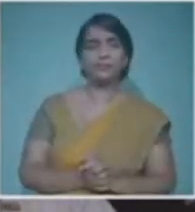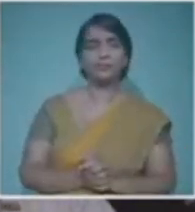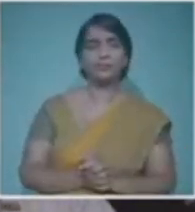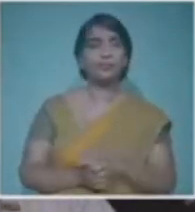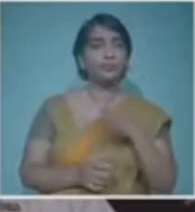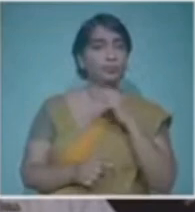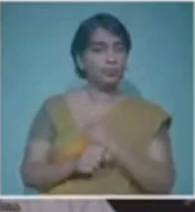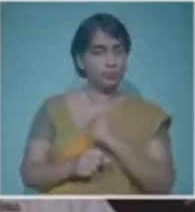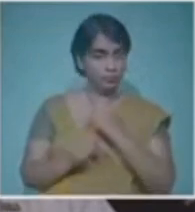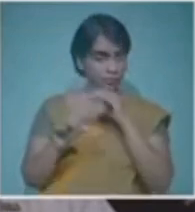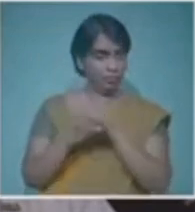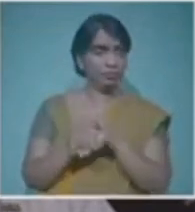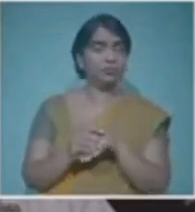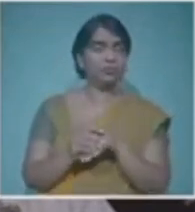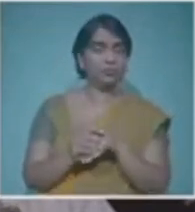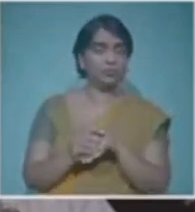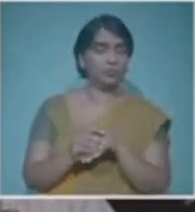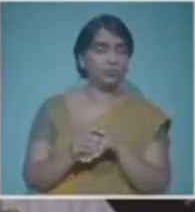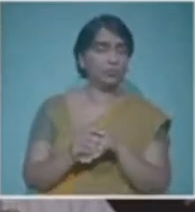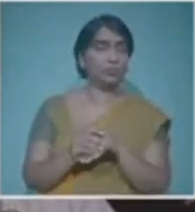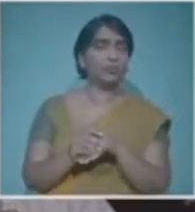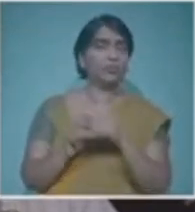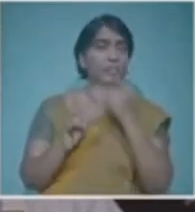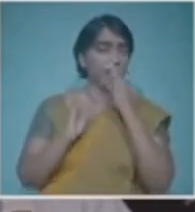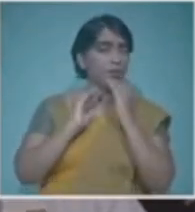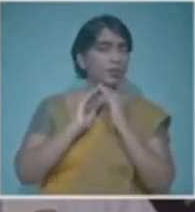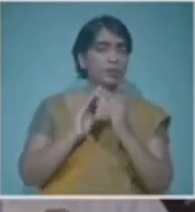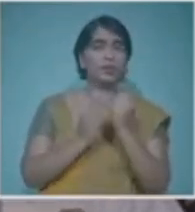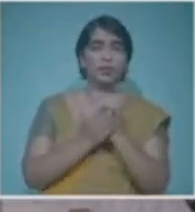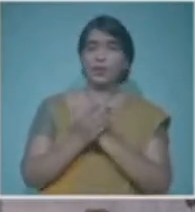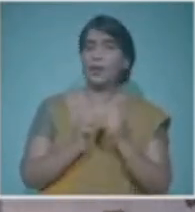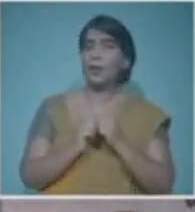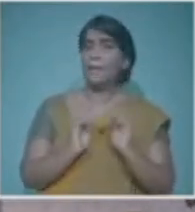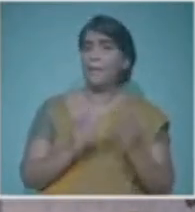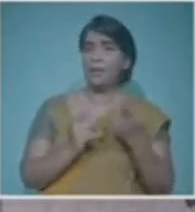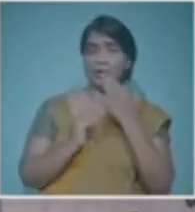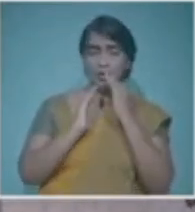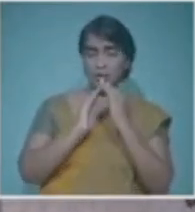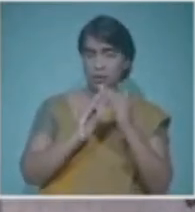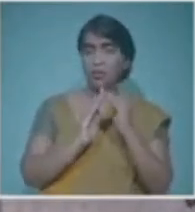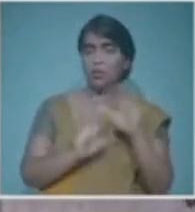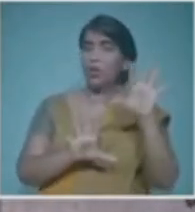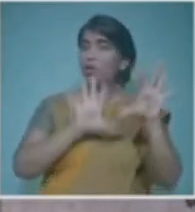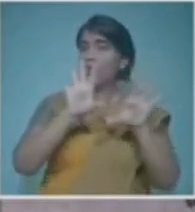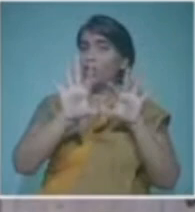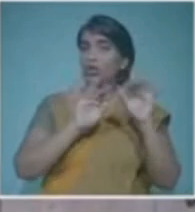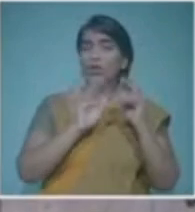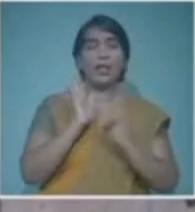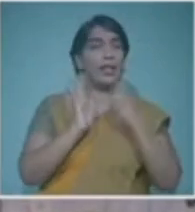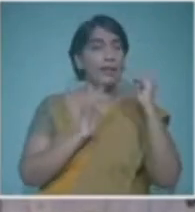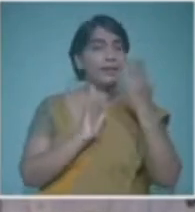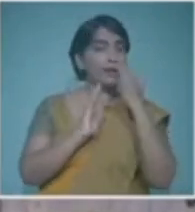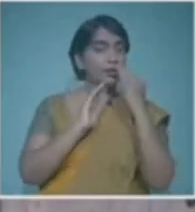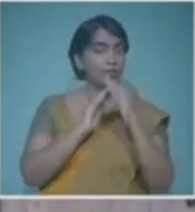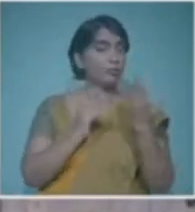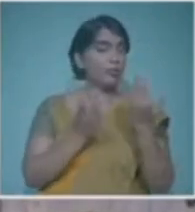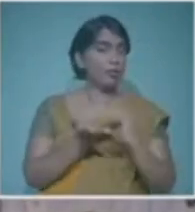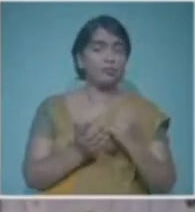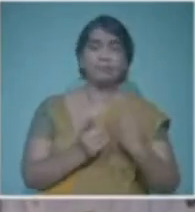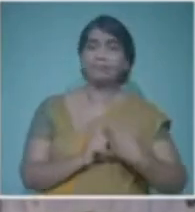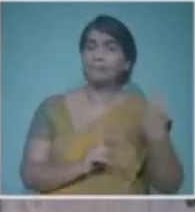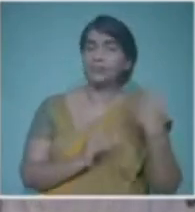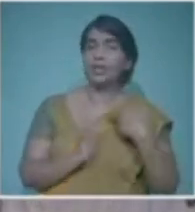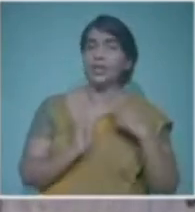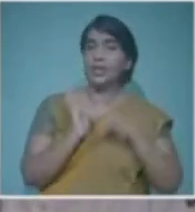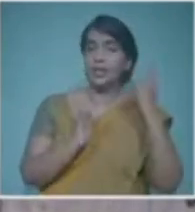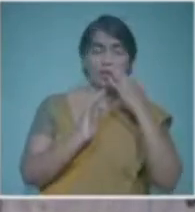මේ රජය ඇවිදilla පාසල් පද්ධතිය දැනට ක්‍රියාත්මක කරන පාසල් අතුරින් තෝරාගත් ජාතික පාසල් ලෙස වැඩි දියුණු කිරීම තුලින්